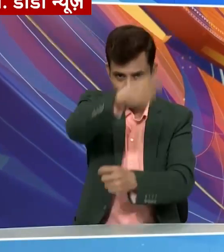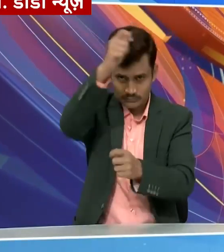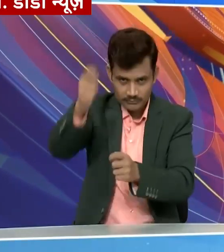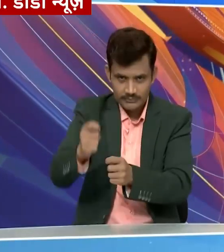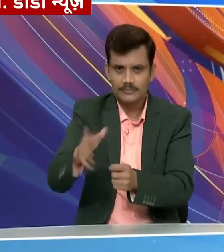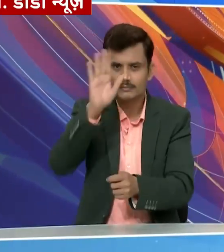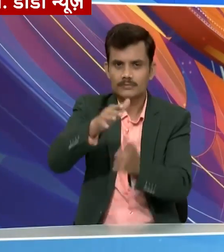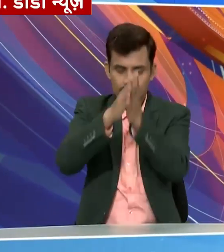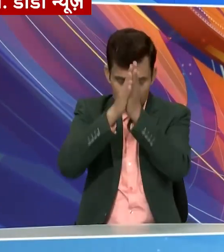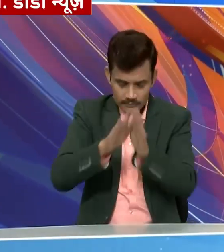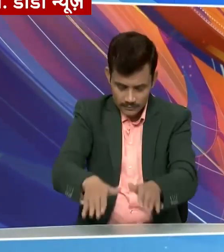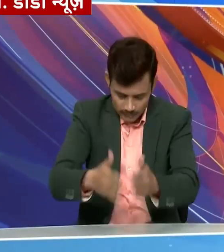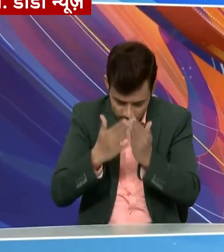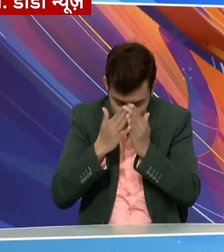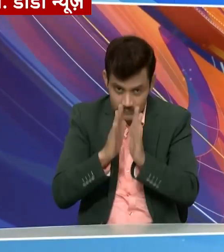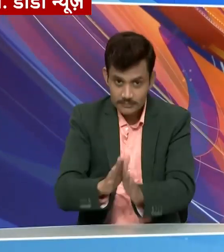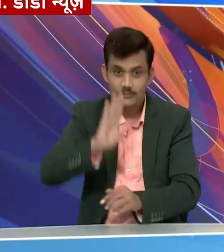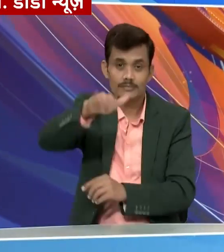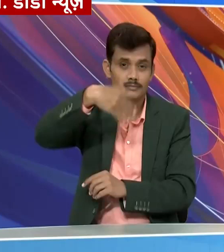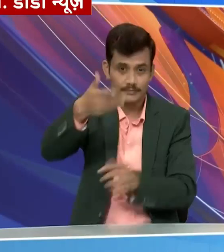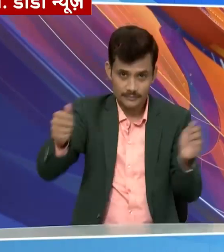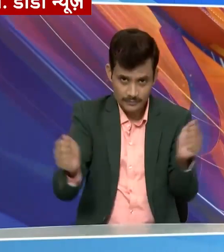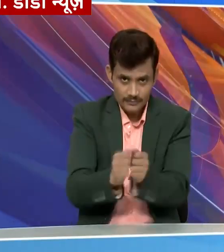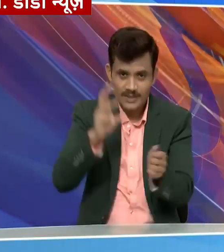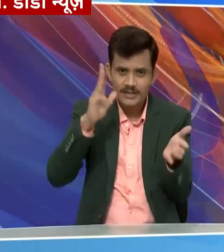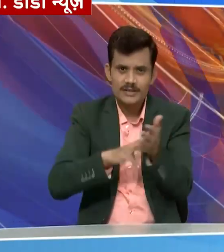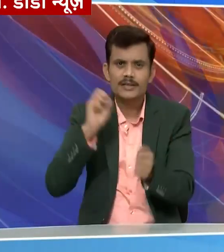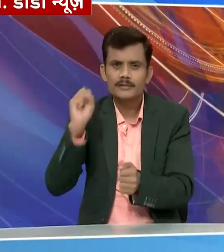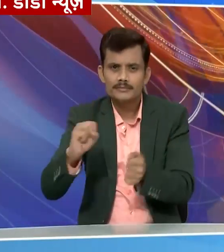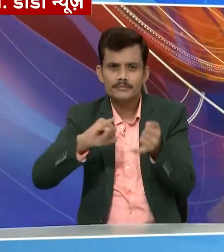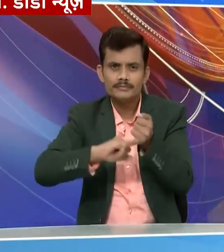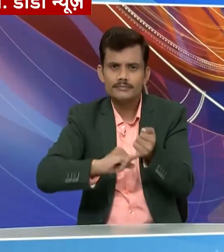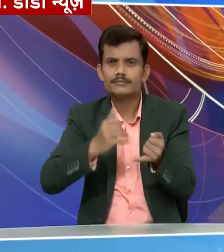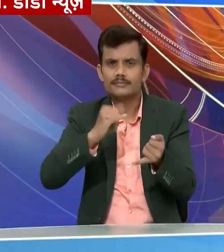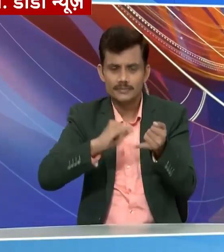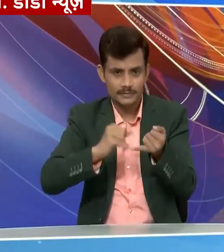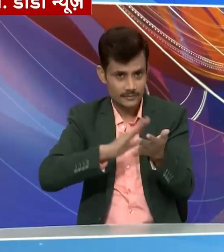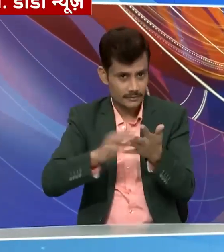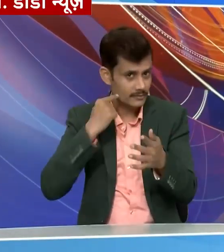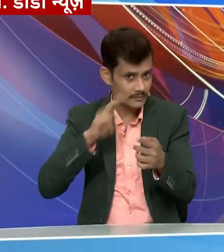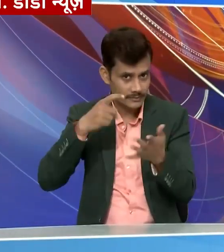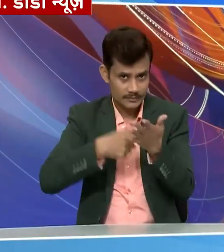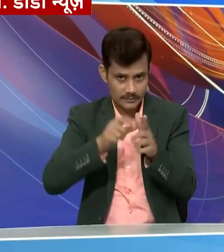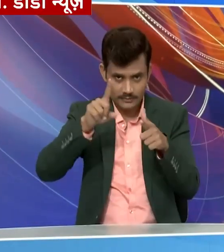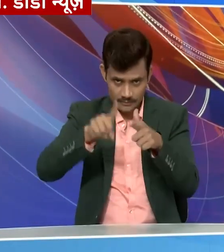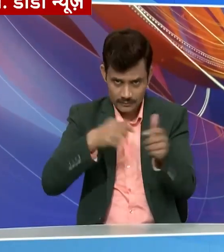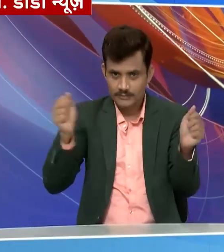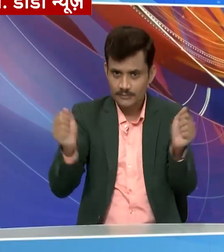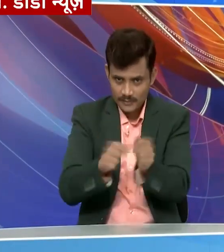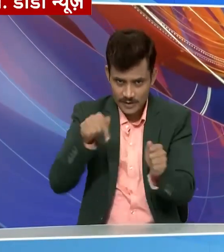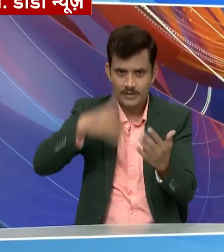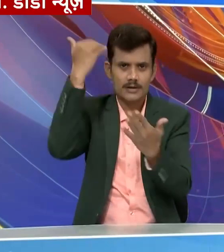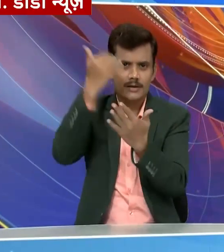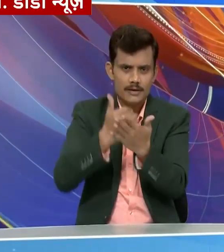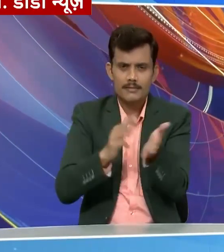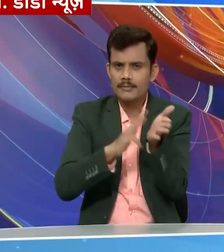वाले आश्रम में माथा टेका। उनके साथ मुख्यमंत्री शिवराज सिंह चौहान भी मौजूद रहे। इस मौके पर केंद्रीय